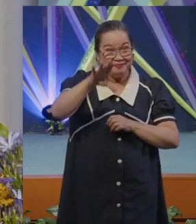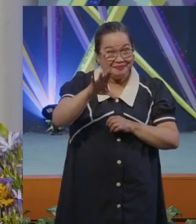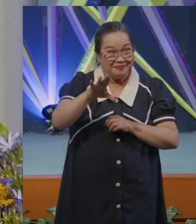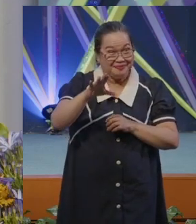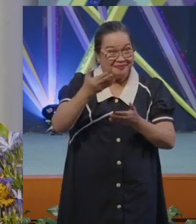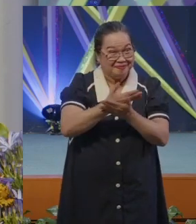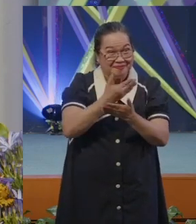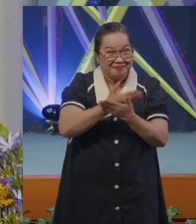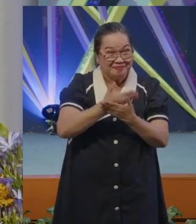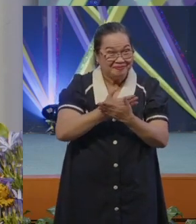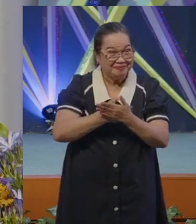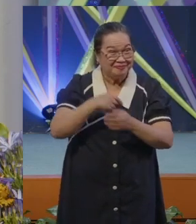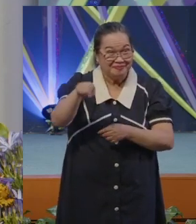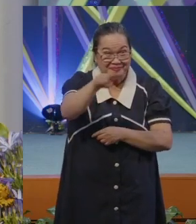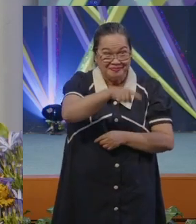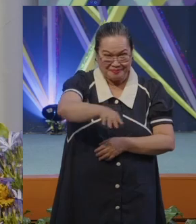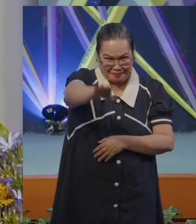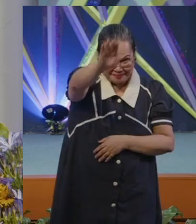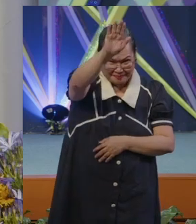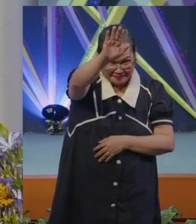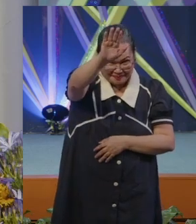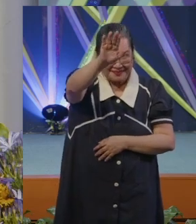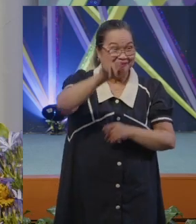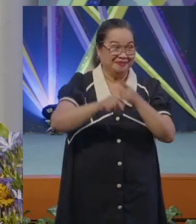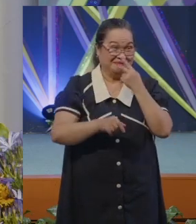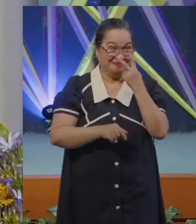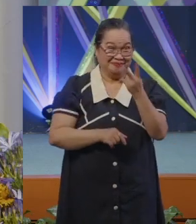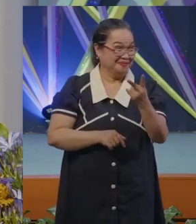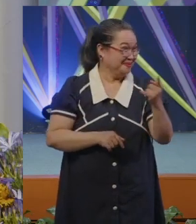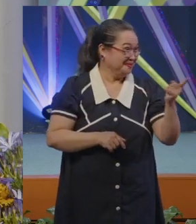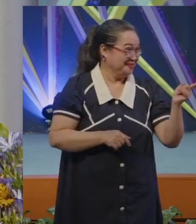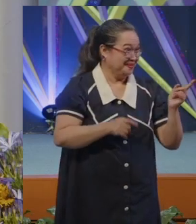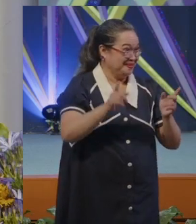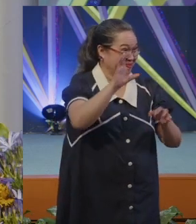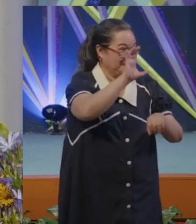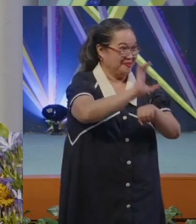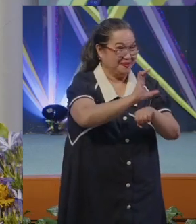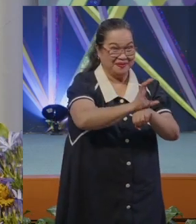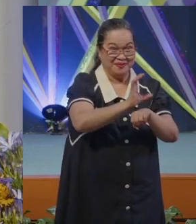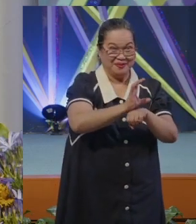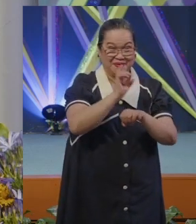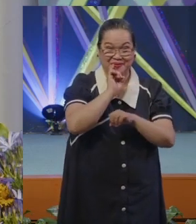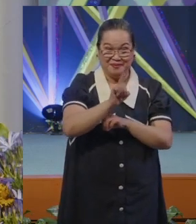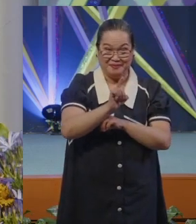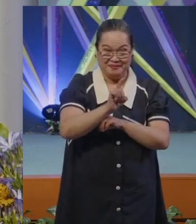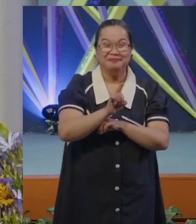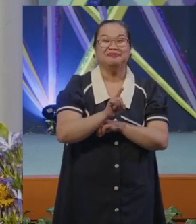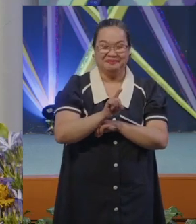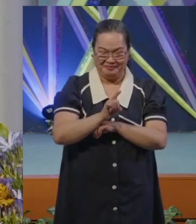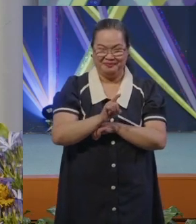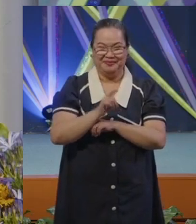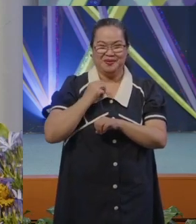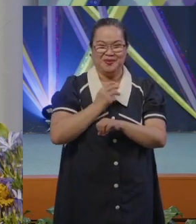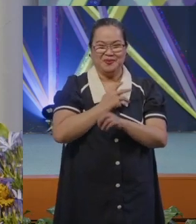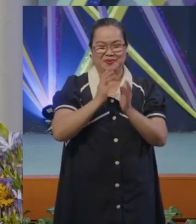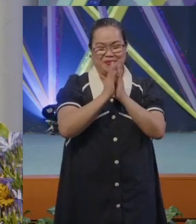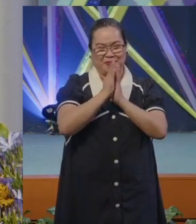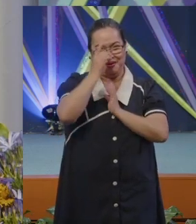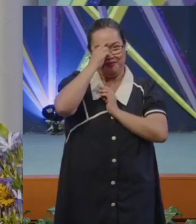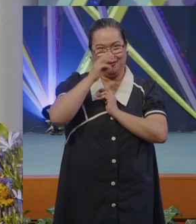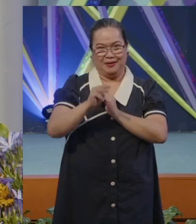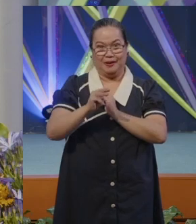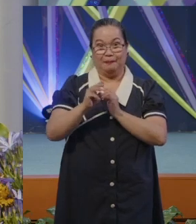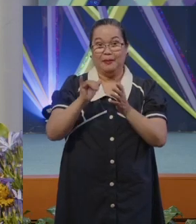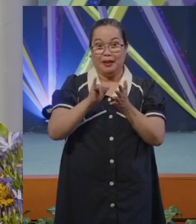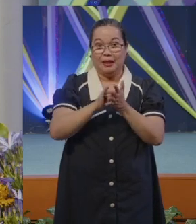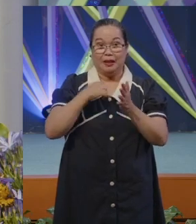bagong pastor o bagong elder o bagong deacon ng ating church. No? Pinagpe-pray natin sila at